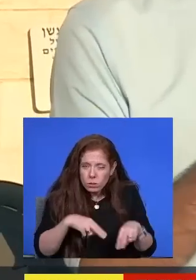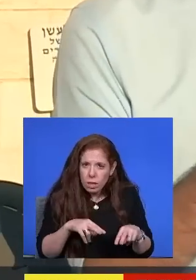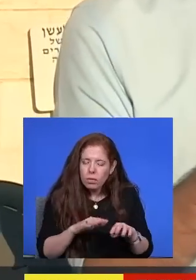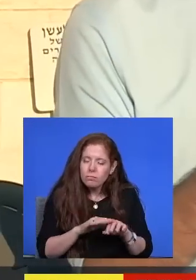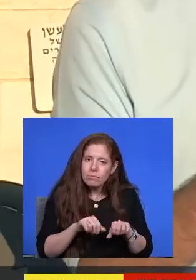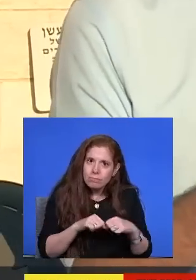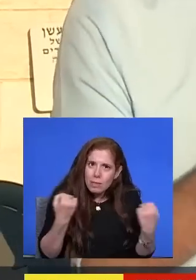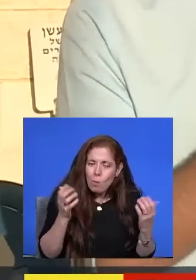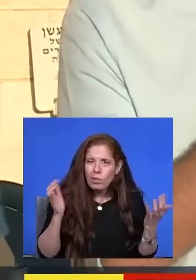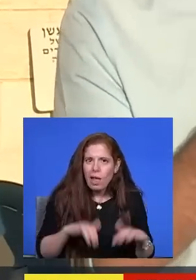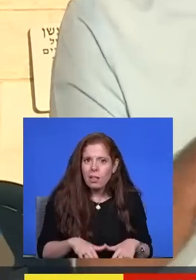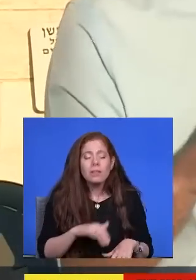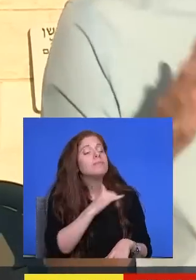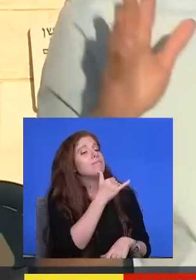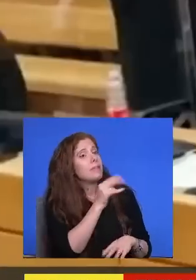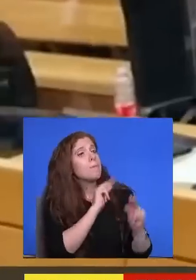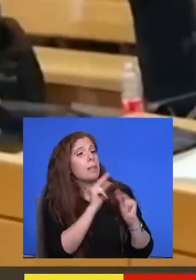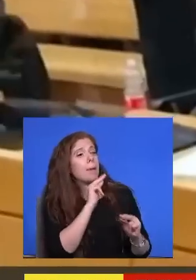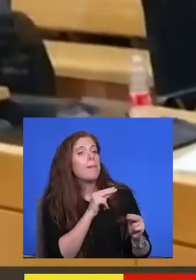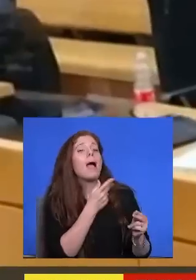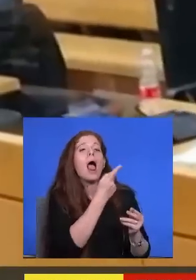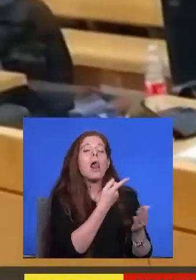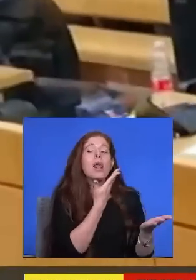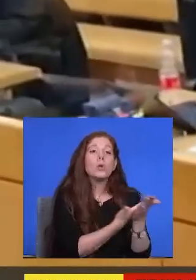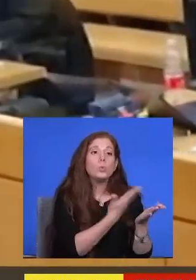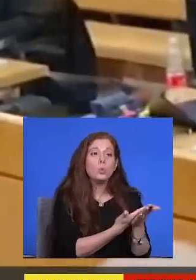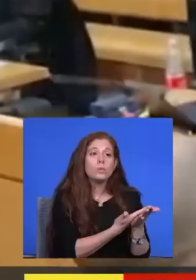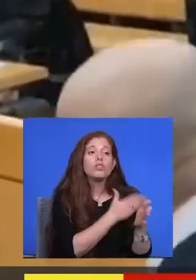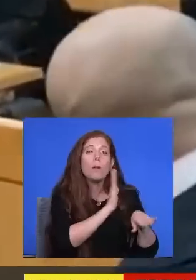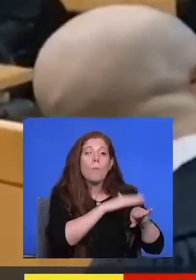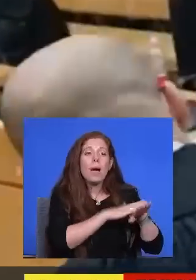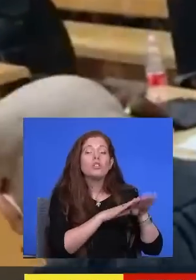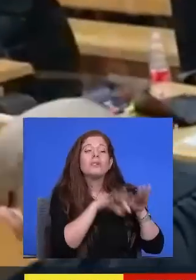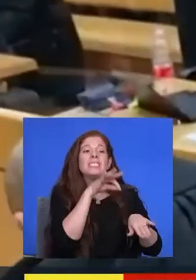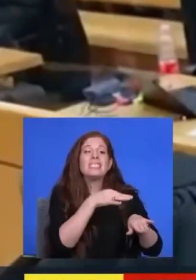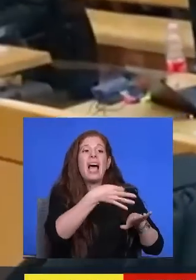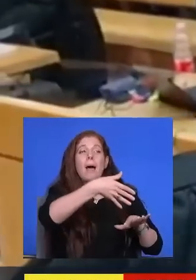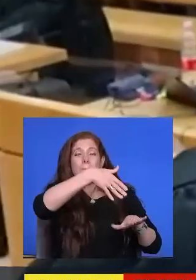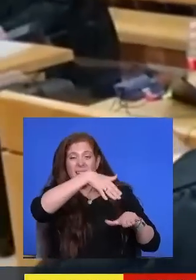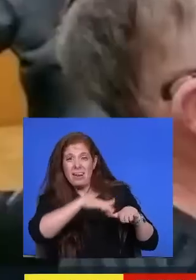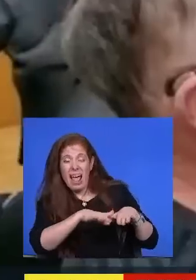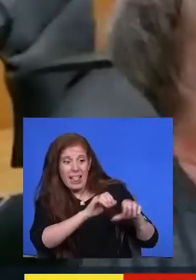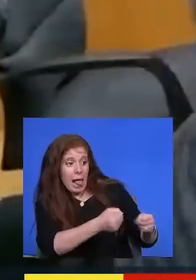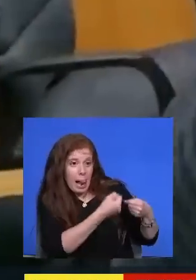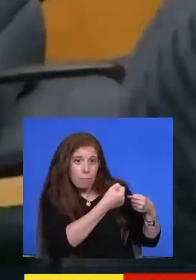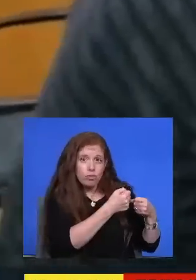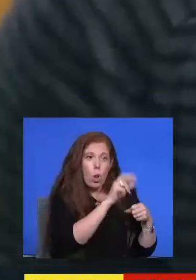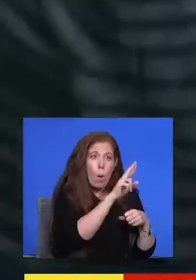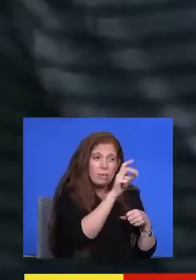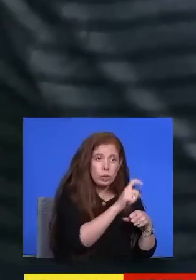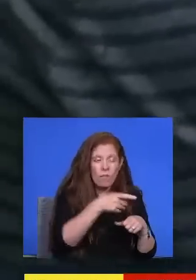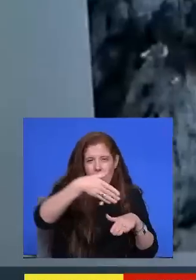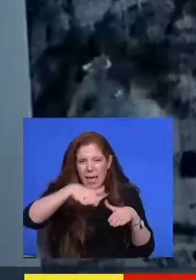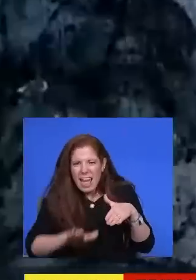מדברים על עדות של מומחה שמצאה התאמה בין עקבת הנעל שנמצאה על הג'ינס של תאיר עדה, לבין הנעליים של רומן זדורוב.